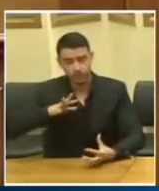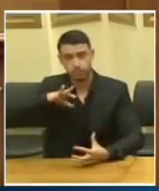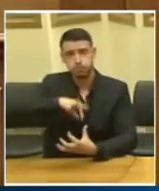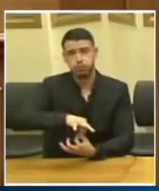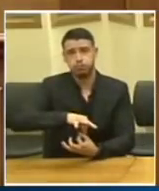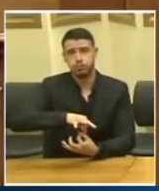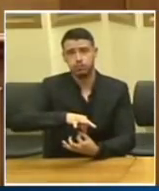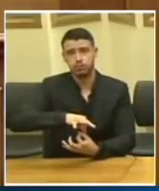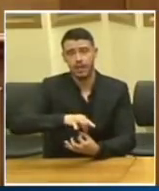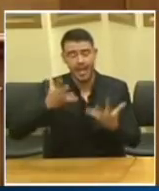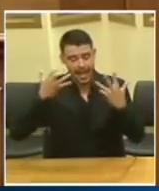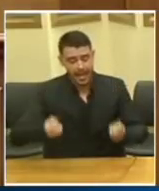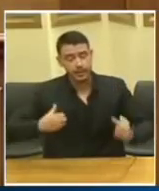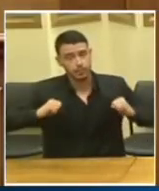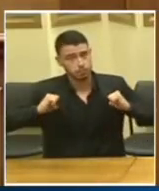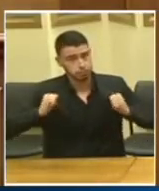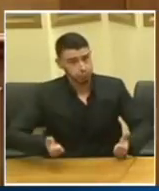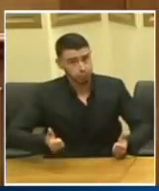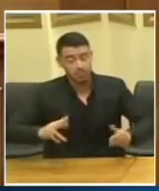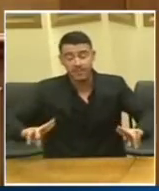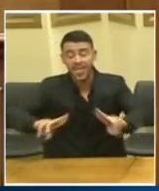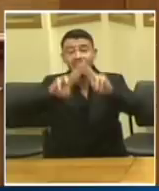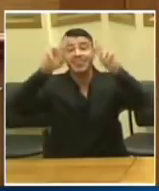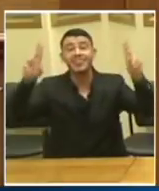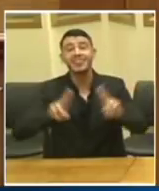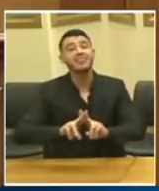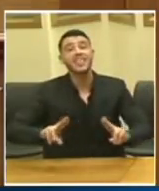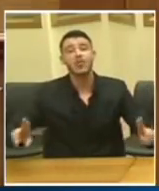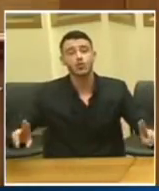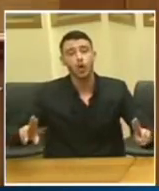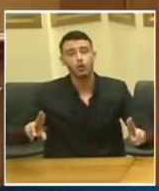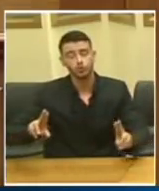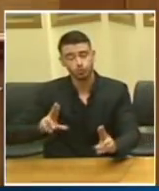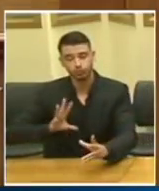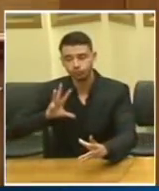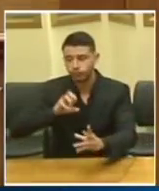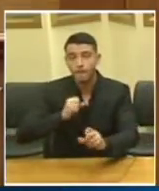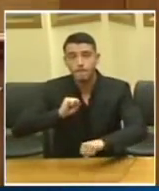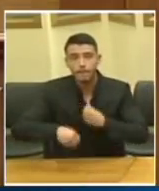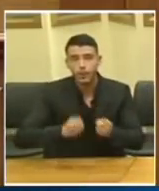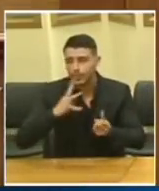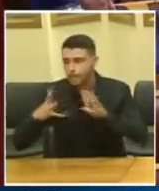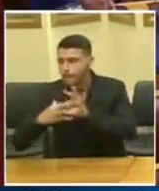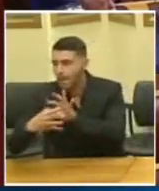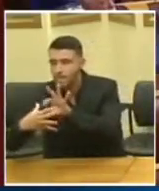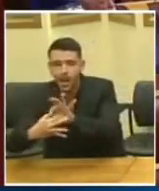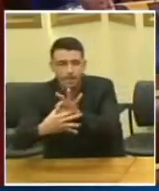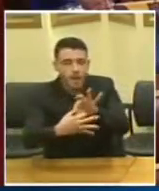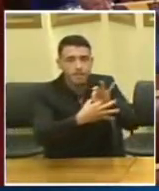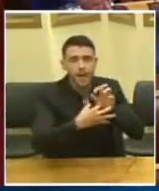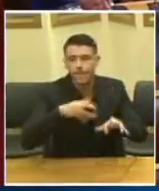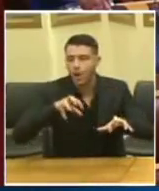κινείται στο διεθνές πεδίο ενεργά, διερευνώντας συμμαχίες και συνεργασίες, μια χώρα με